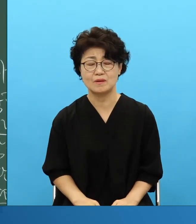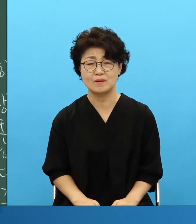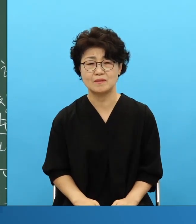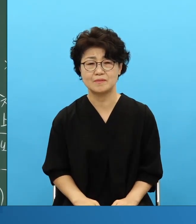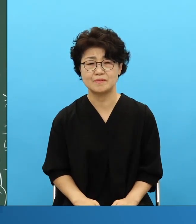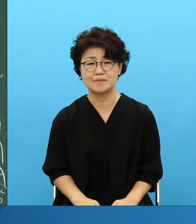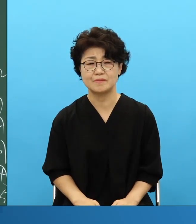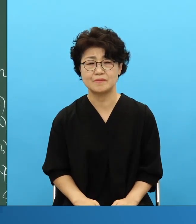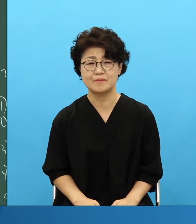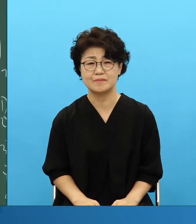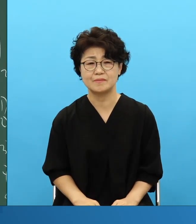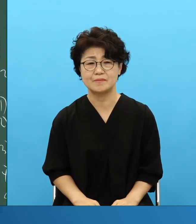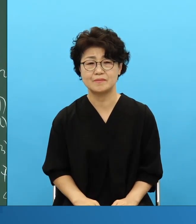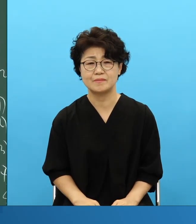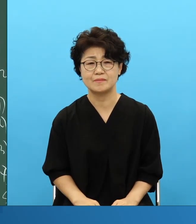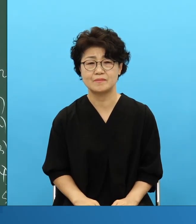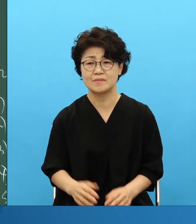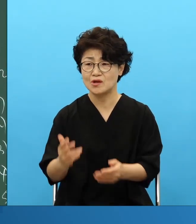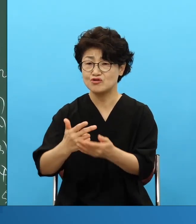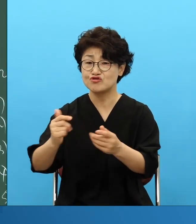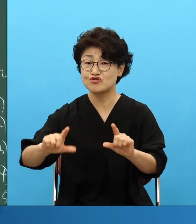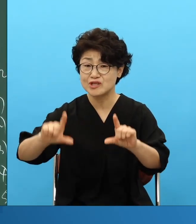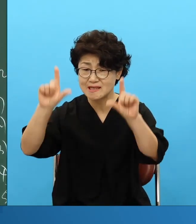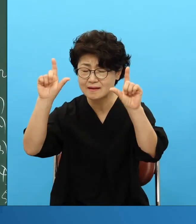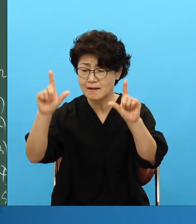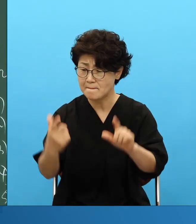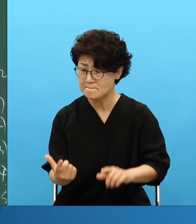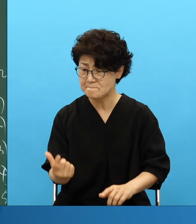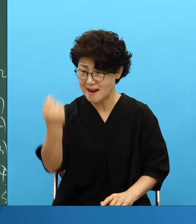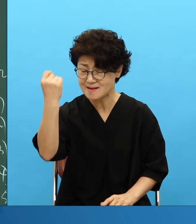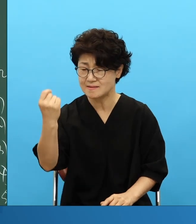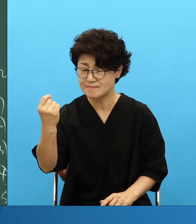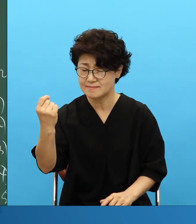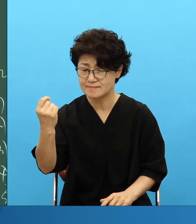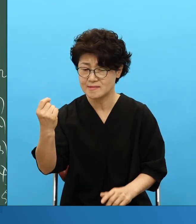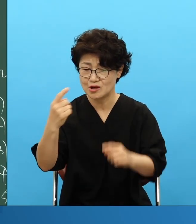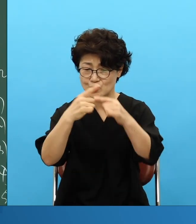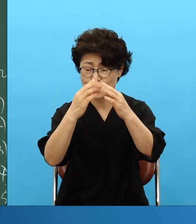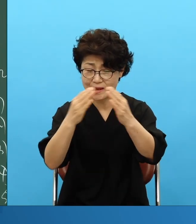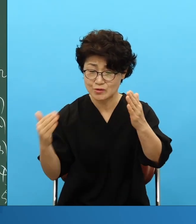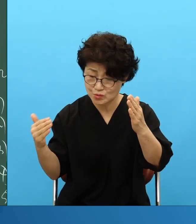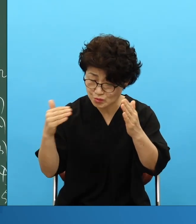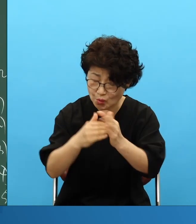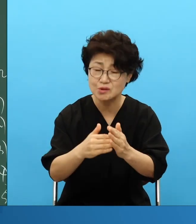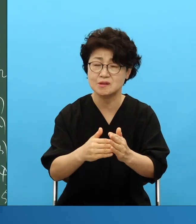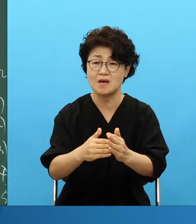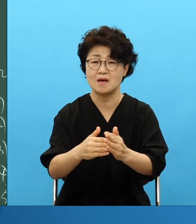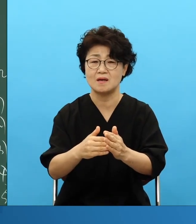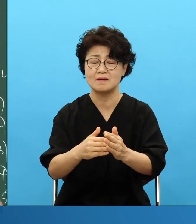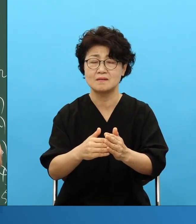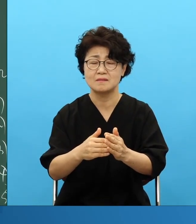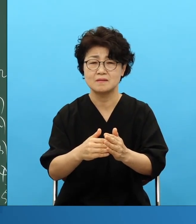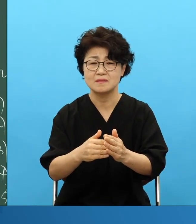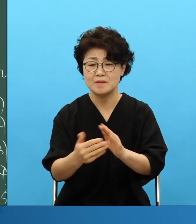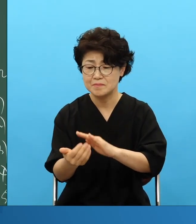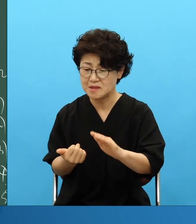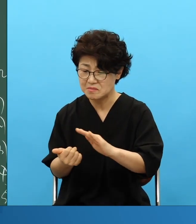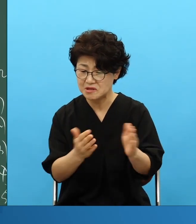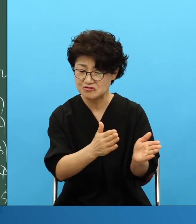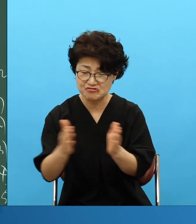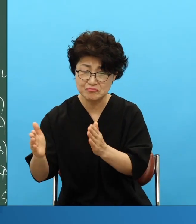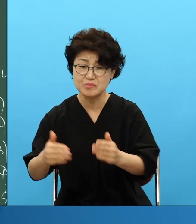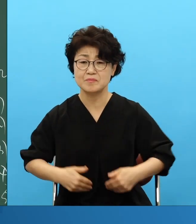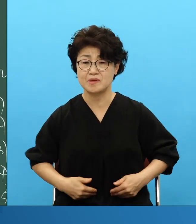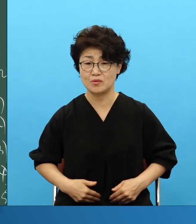and talk to them. 주일날은 조금 빨리 와가지고 말이지. 교사도 문제 있나 좀 살펴보기도 그래야지. 딱 시간